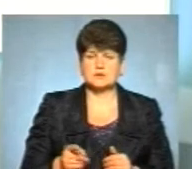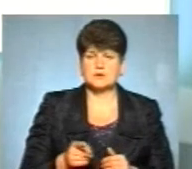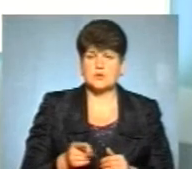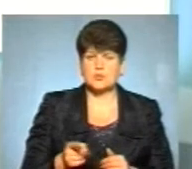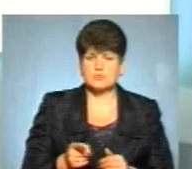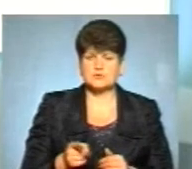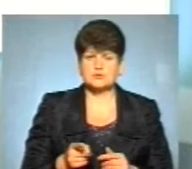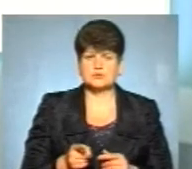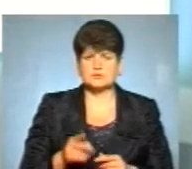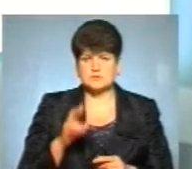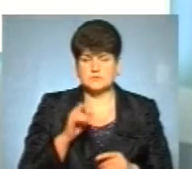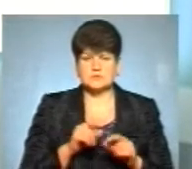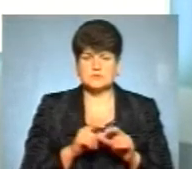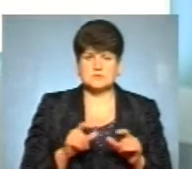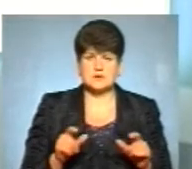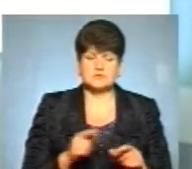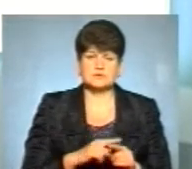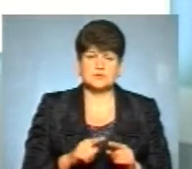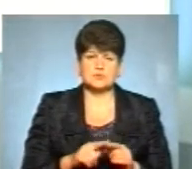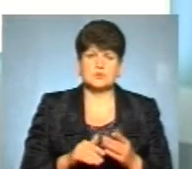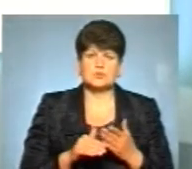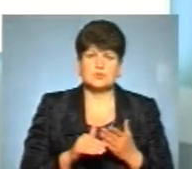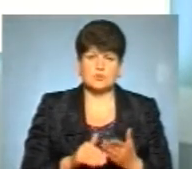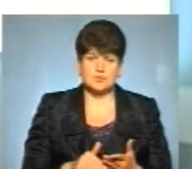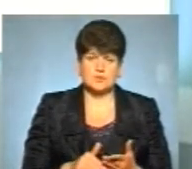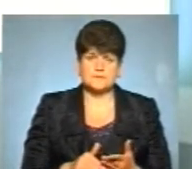Тернопільського комунального закладу лікарні швидкої допомоги